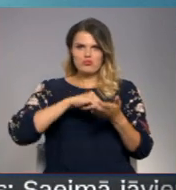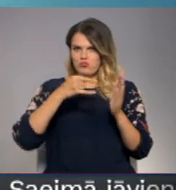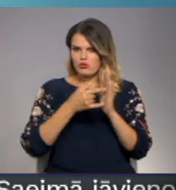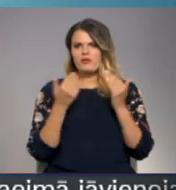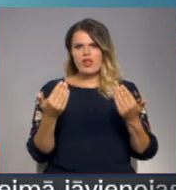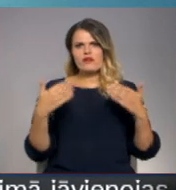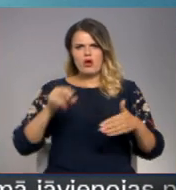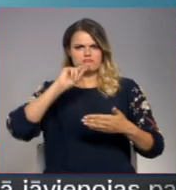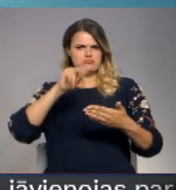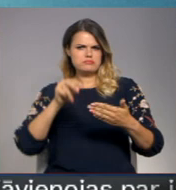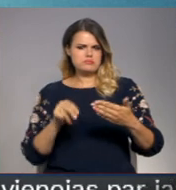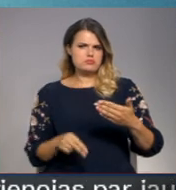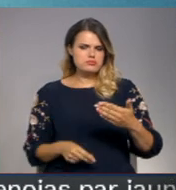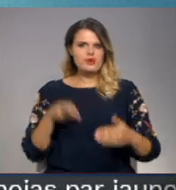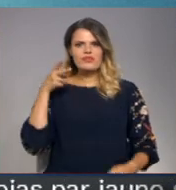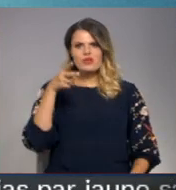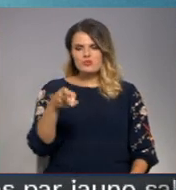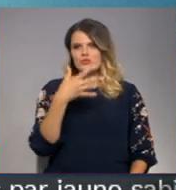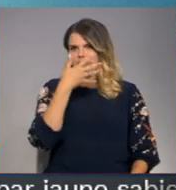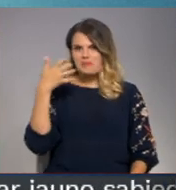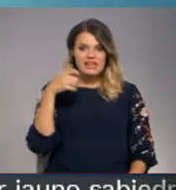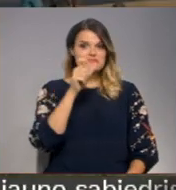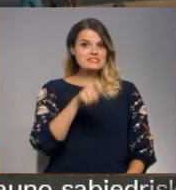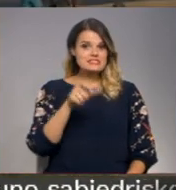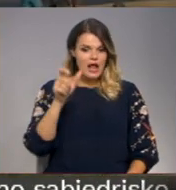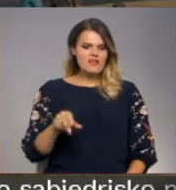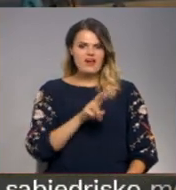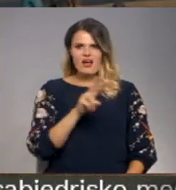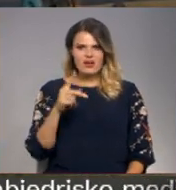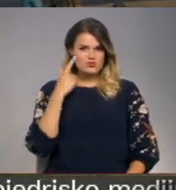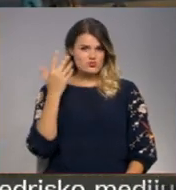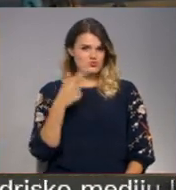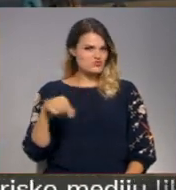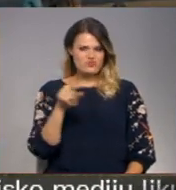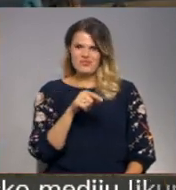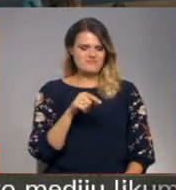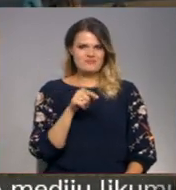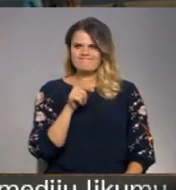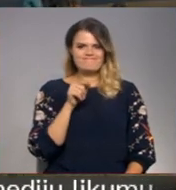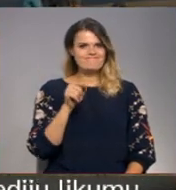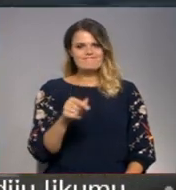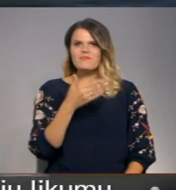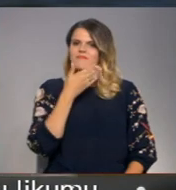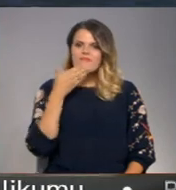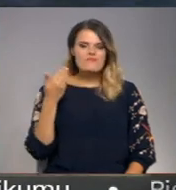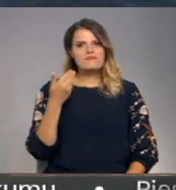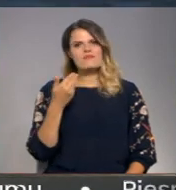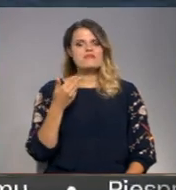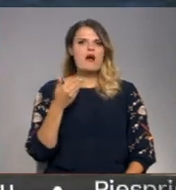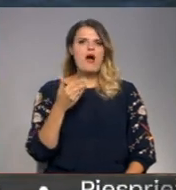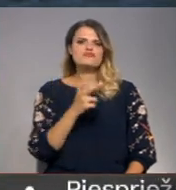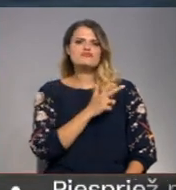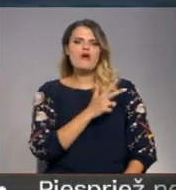tagad parakstījušies vairāk nekā 2500 iedzīvotāji, kuri uzskata, tā izstrādē nav ņemta vērā saimnieciskās